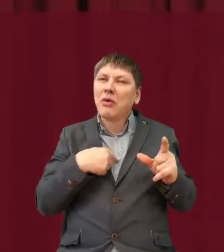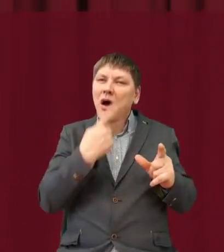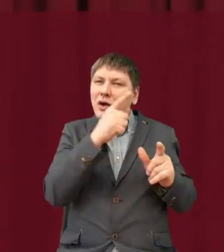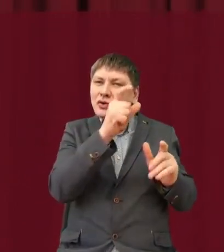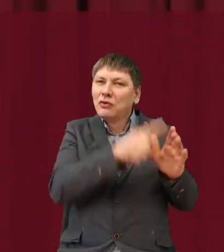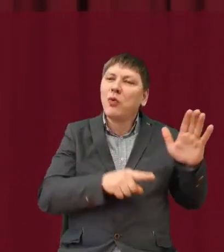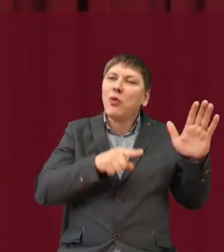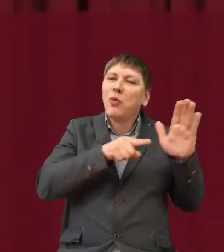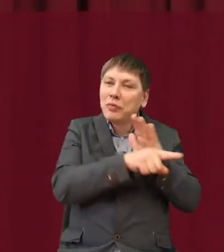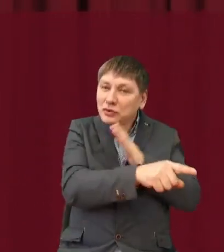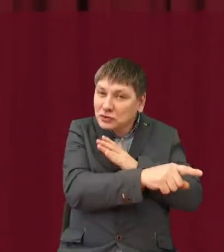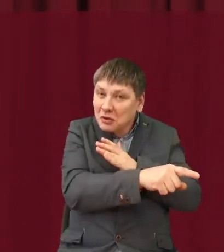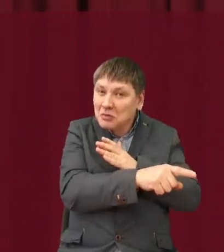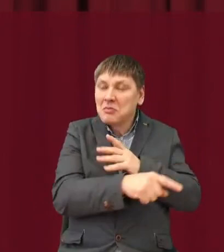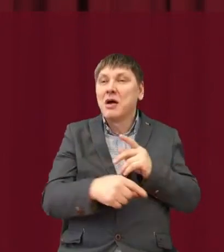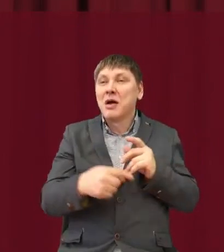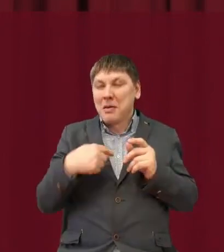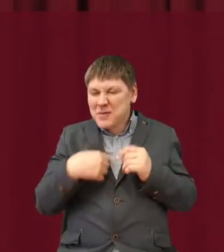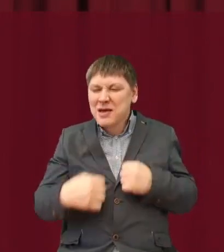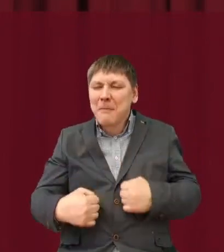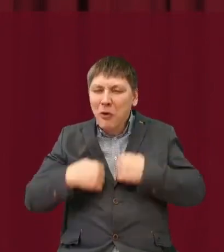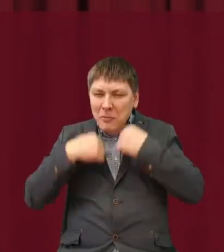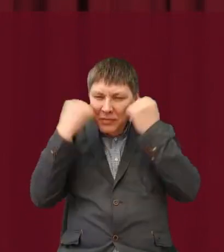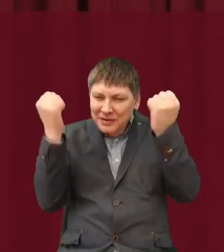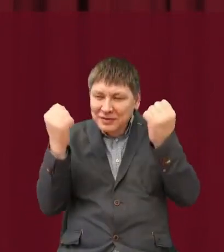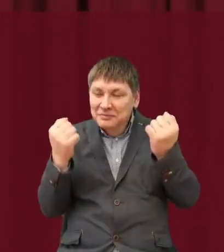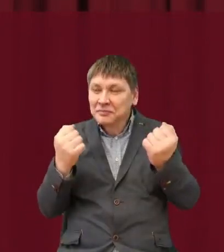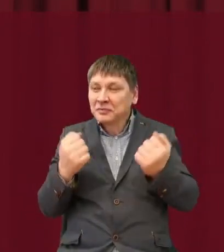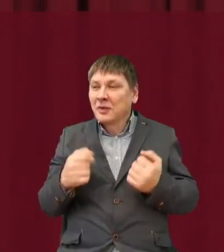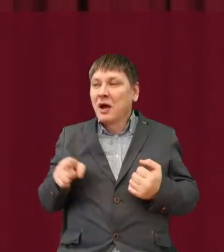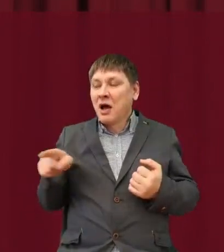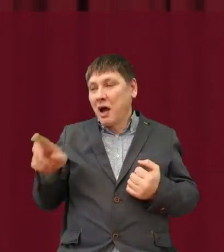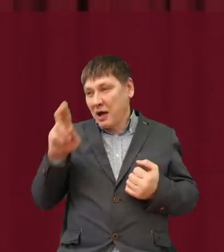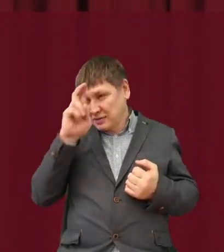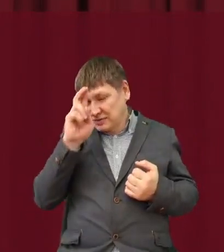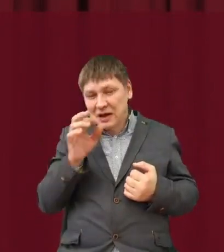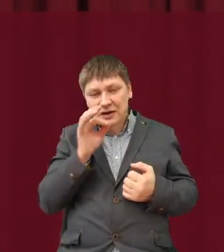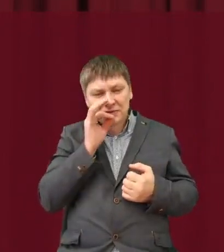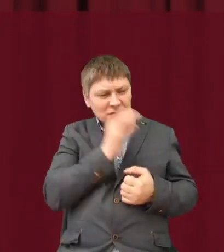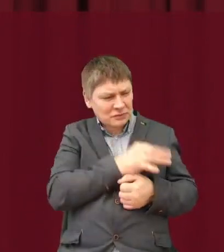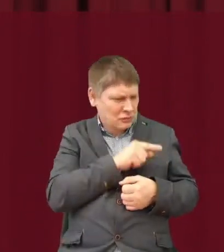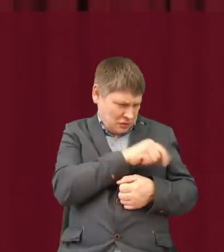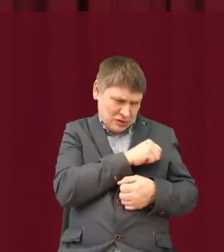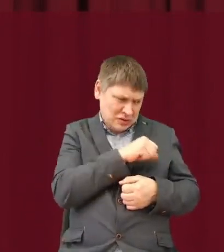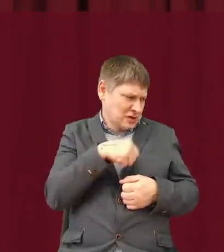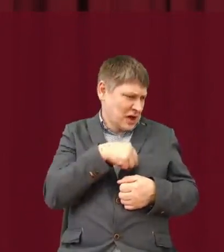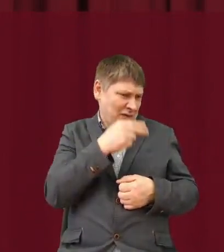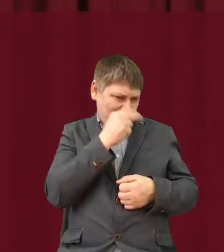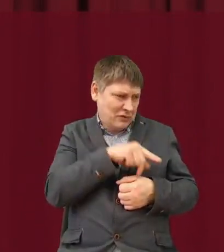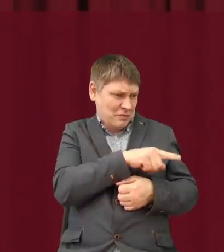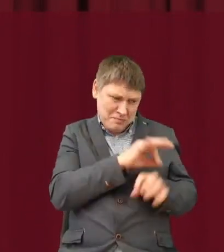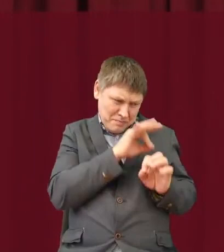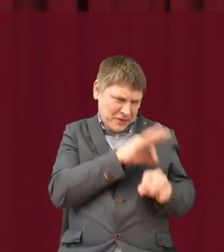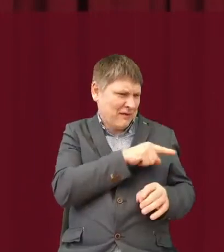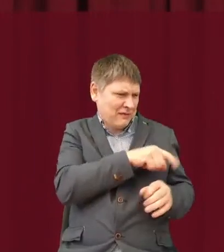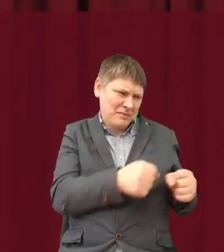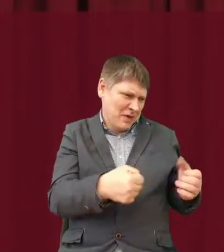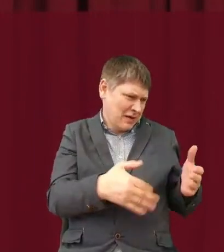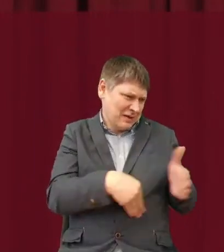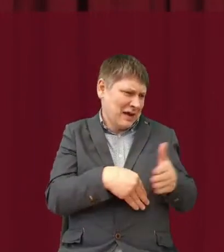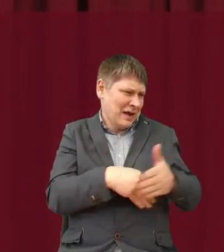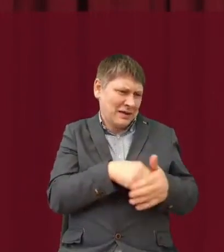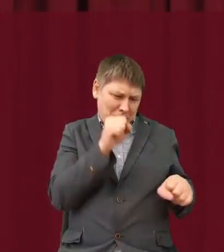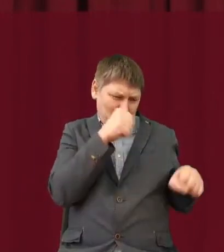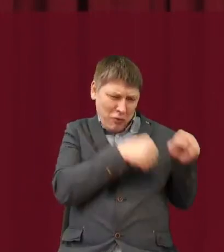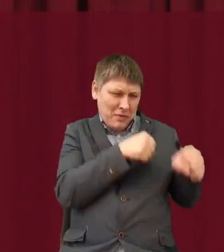и поскольку я упустил меня избили и Царь говорит Ну слушай ты сам виноват я заслуженно избили и